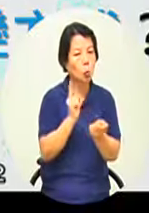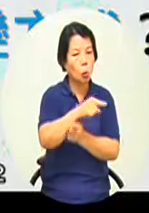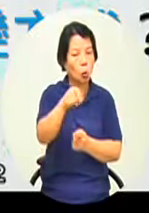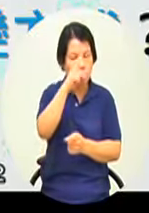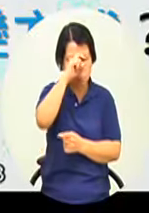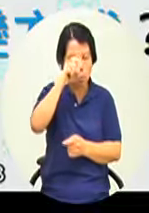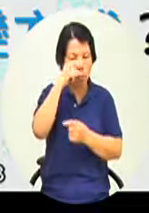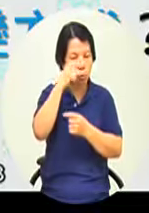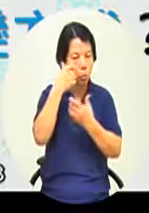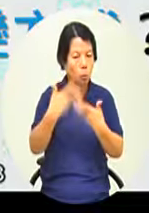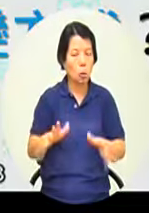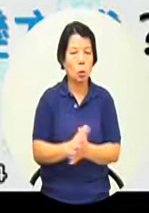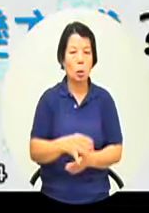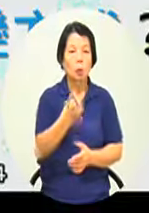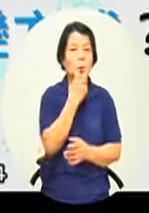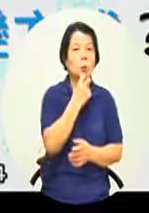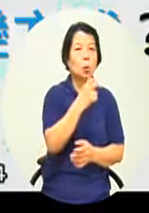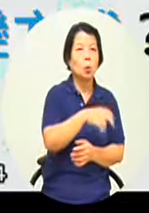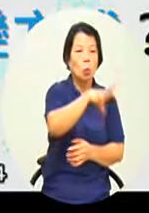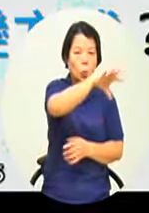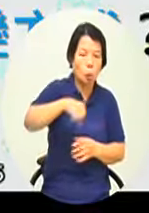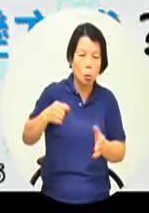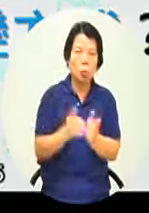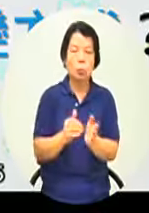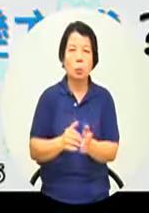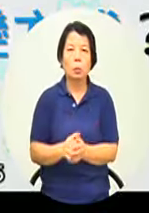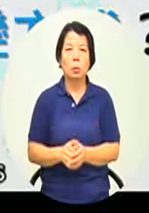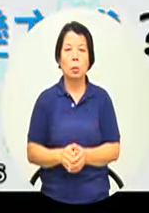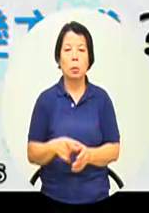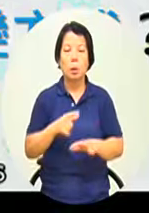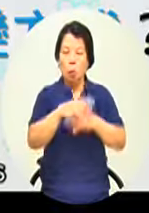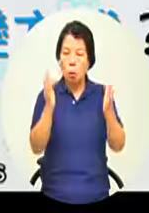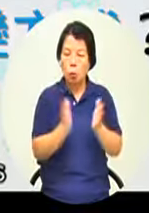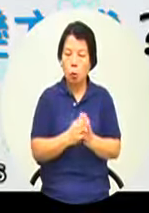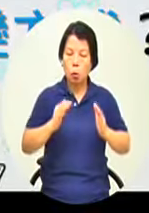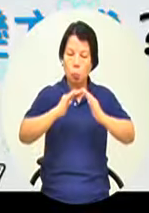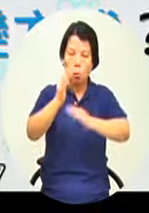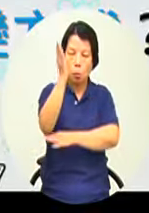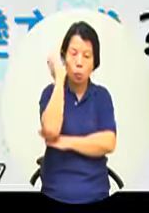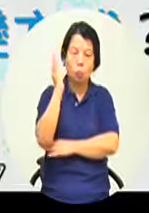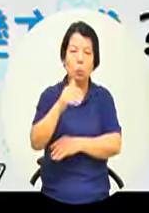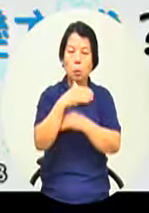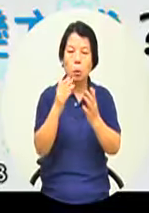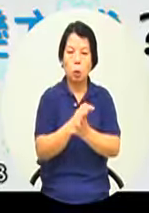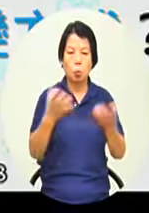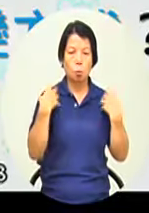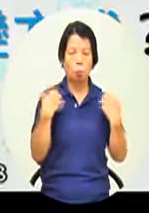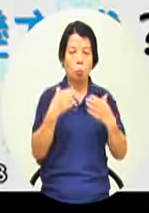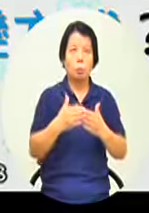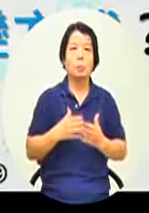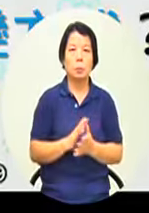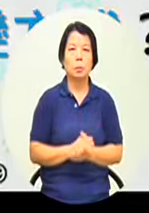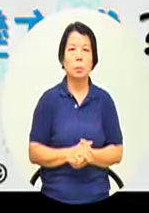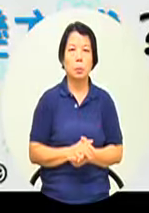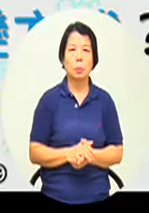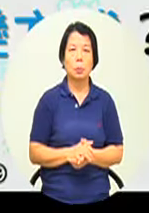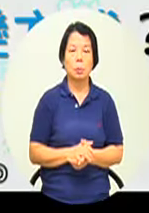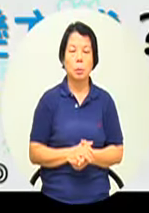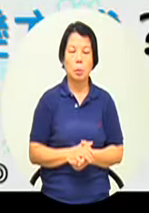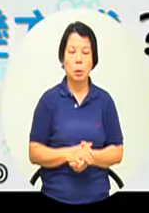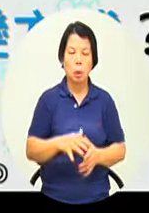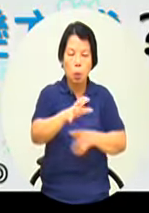央恁提起啊，地方搁恁的，真的要全面执政去全面负责。好、哦，所以这部分可能期待农业